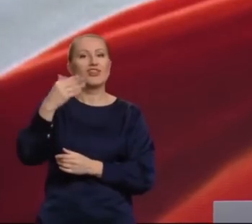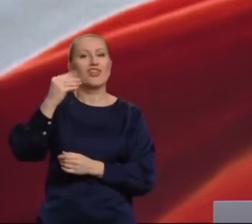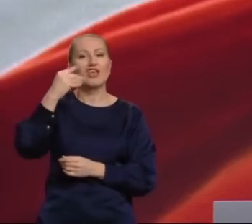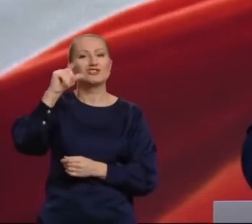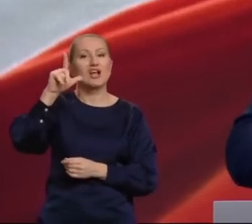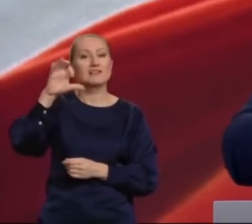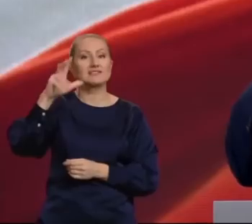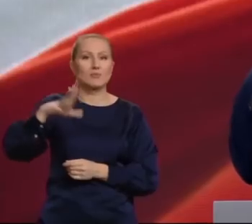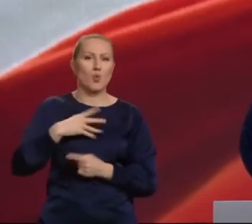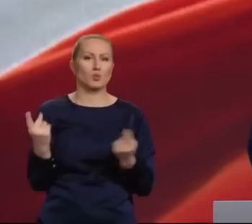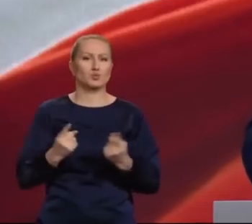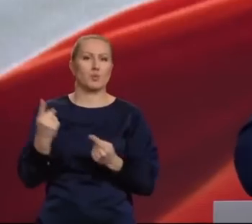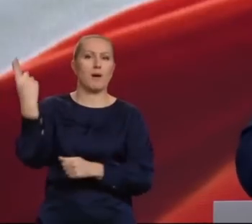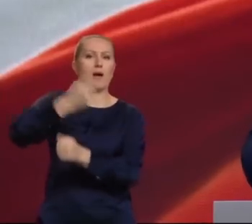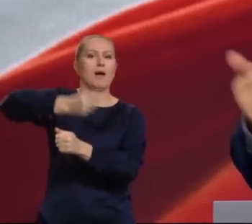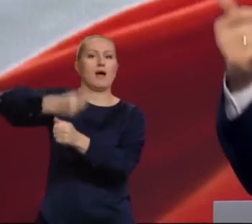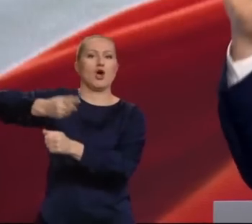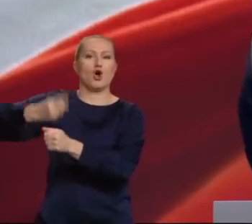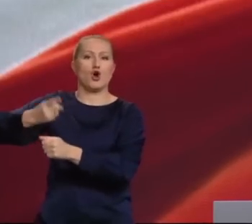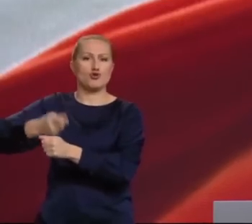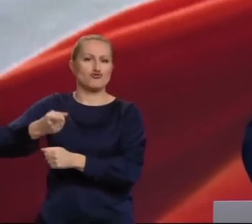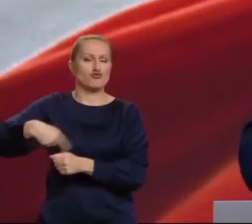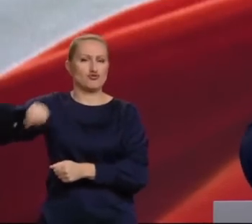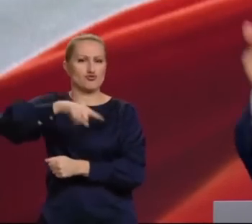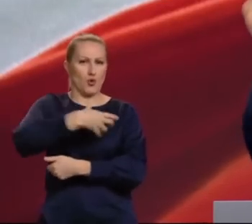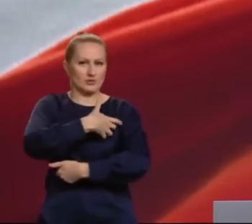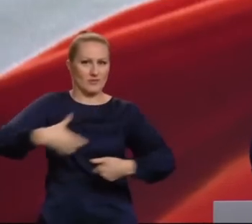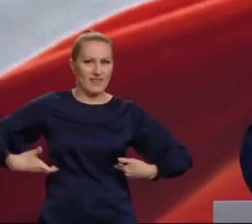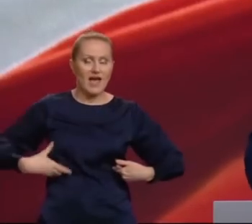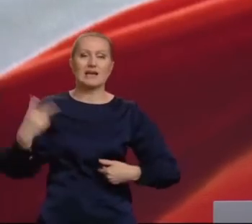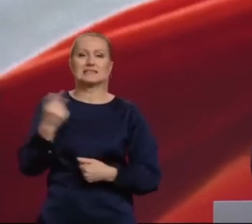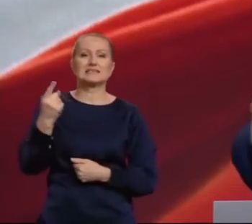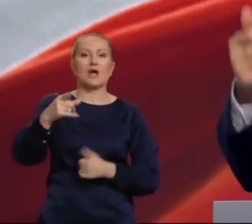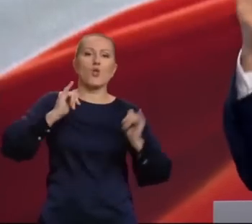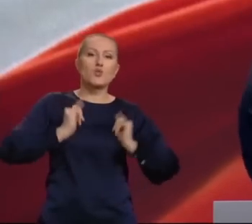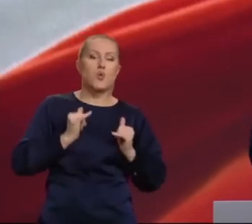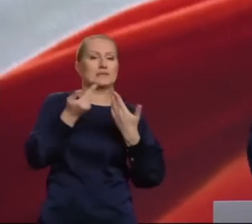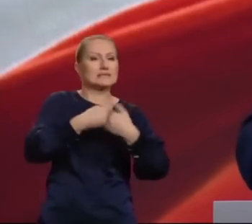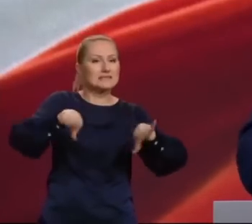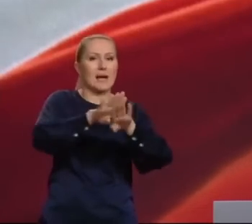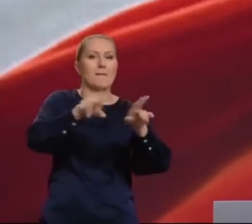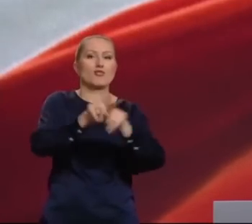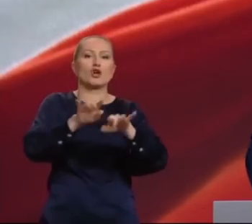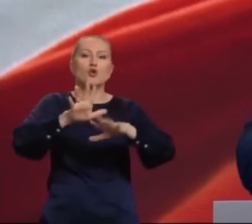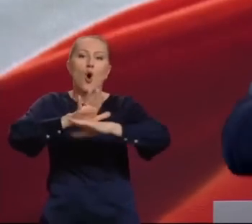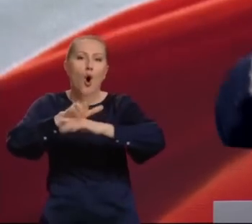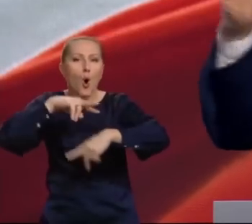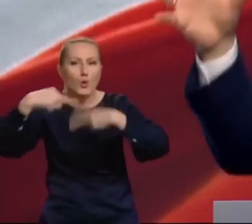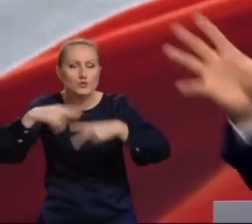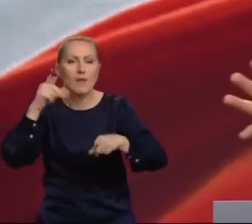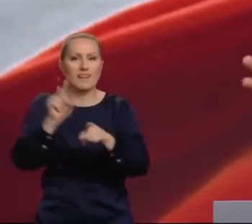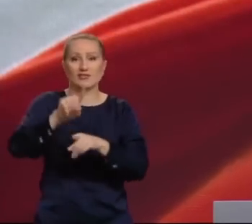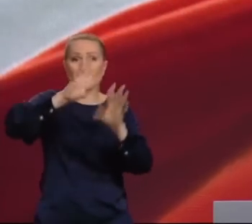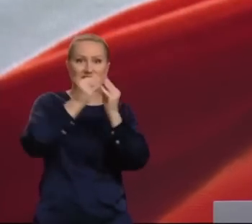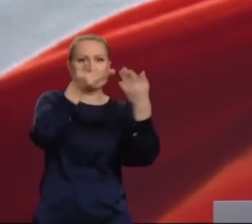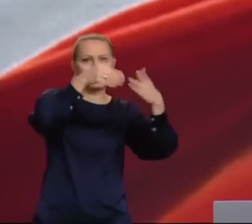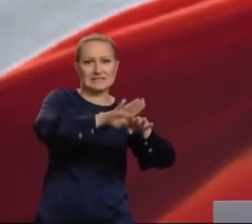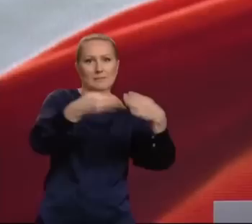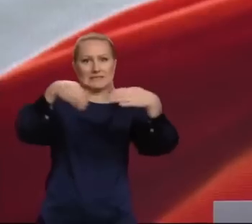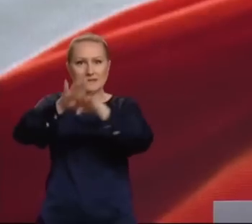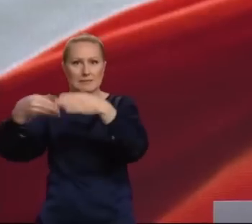superdyktatora gospodarczego, który stwierdził, że zamyka turystykę, zamyka kulturę, zamyka gastronomię, zamyka właściwie wszystko, gdzie nie było dużego